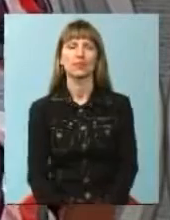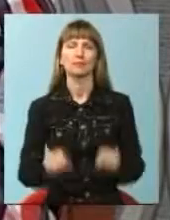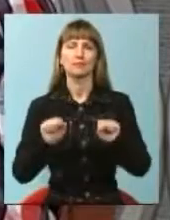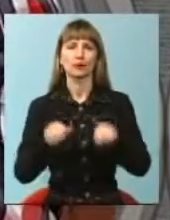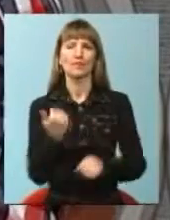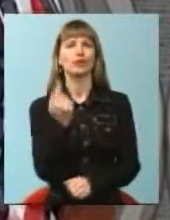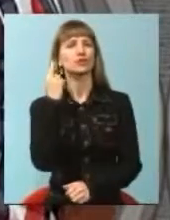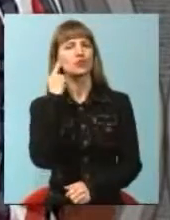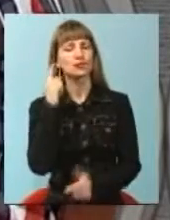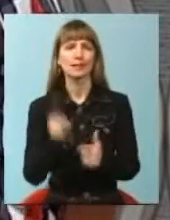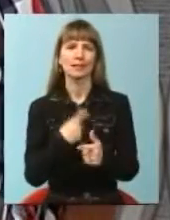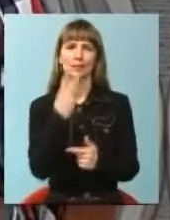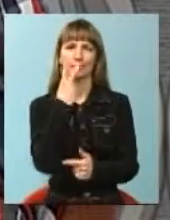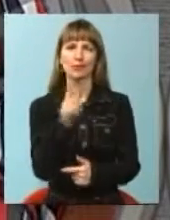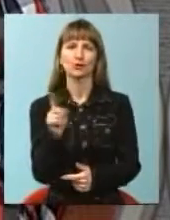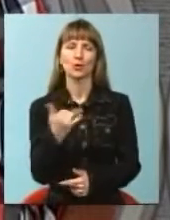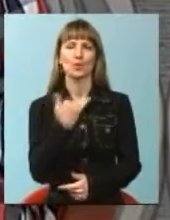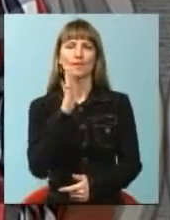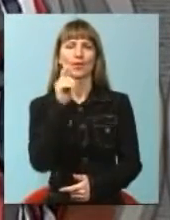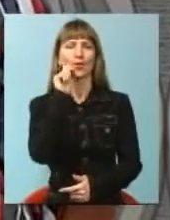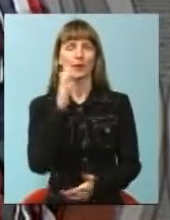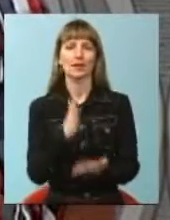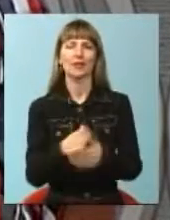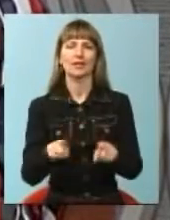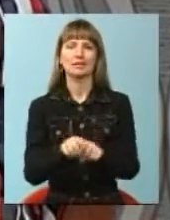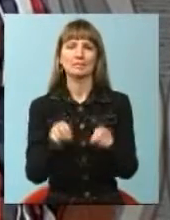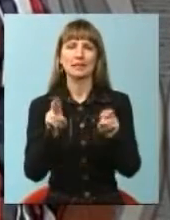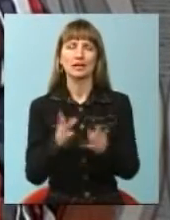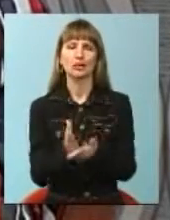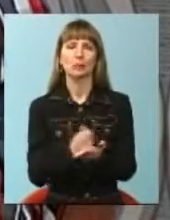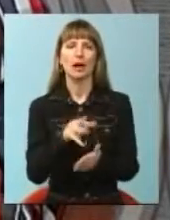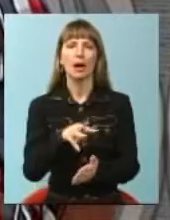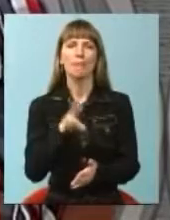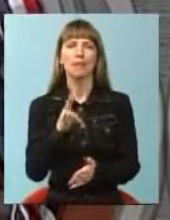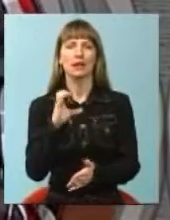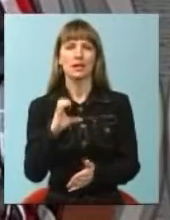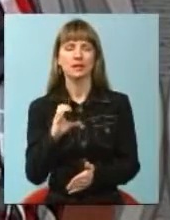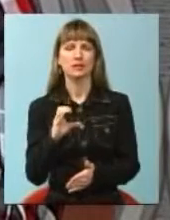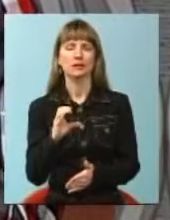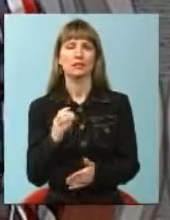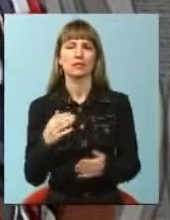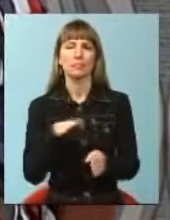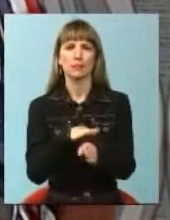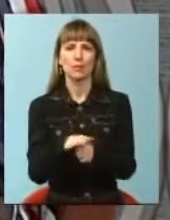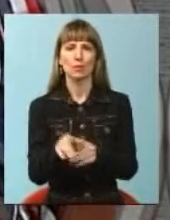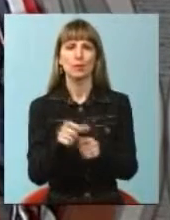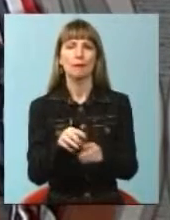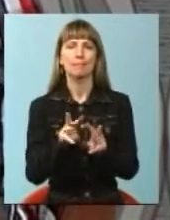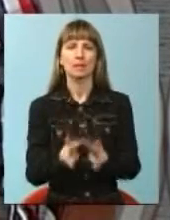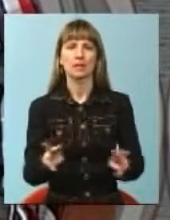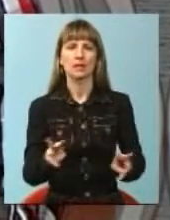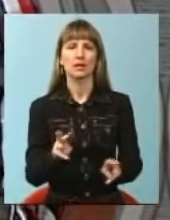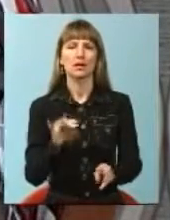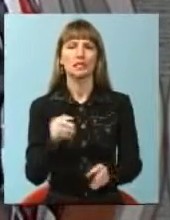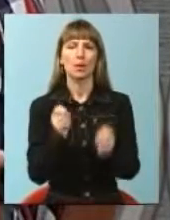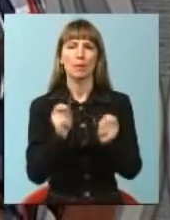Можливо, ви чули або навіть і бачили, що у нас в Україні є така спеціальна служба, як МНС. Розшифровується вона дуже просто – Міністерство з